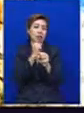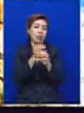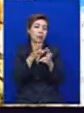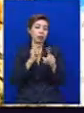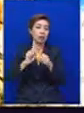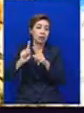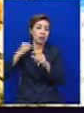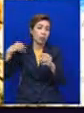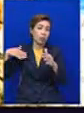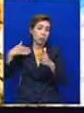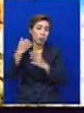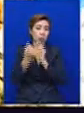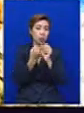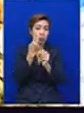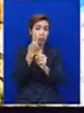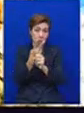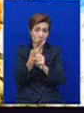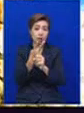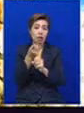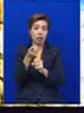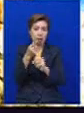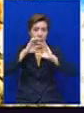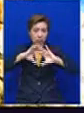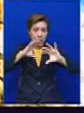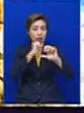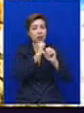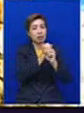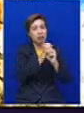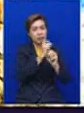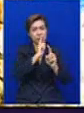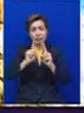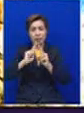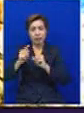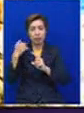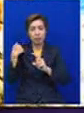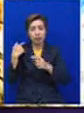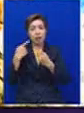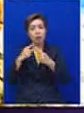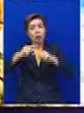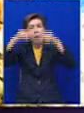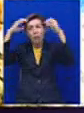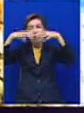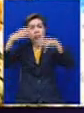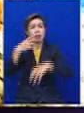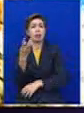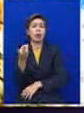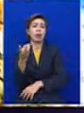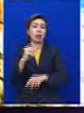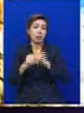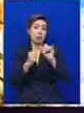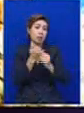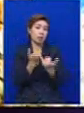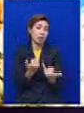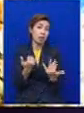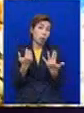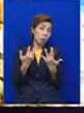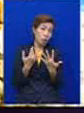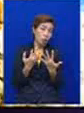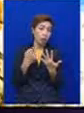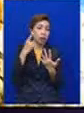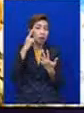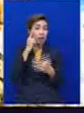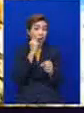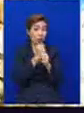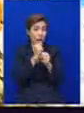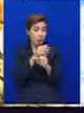ผ่านมา2ปีที่ผ่านมานะทำไปเป็นจำนวนมากแต่ฝนตกร้อยเพราะนั้นปีนี้เราก็เฝ้าแต่รอว่าไอ้ที่เราท